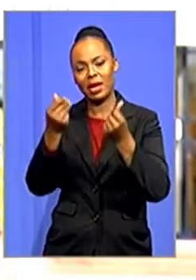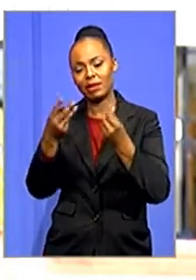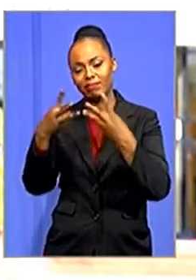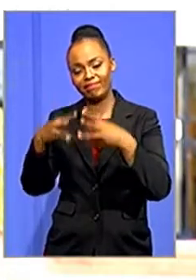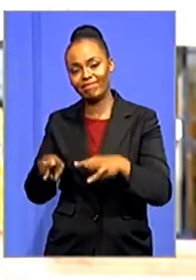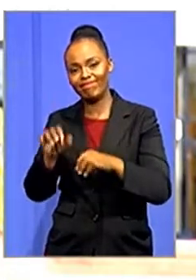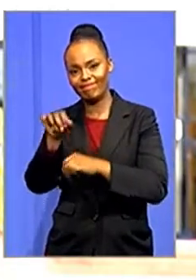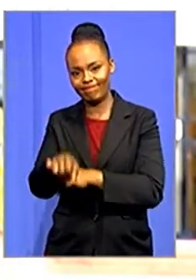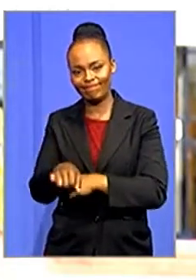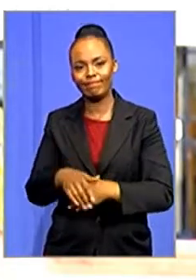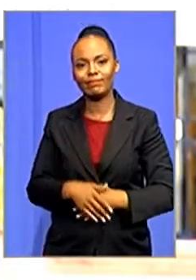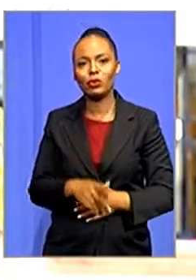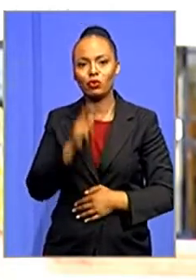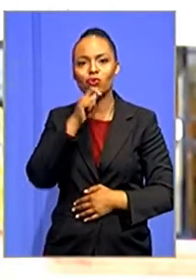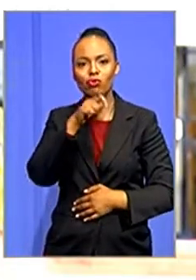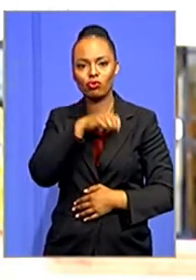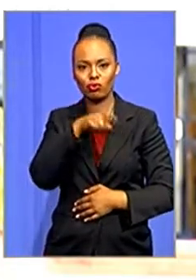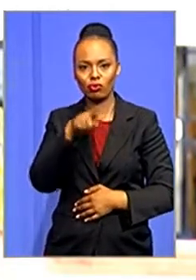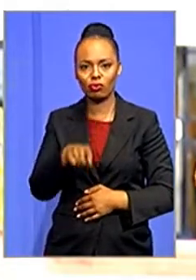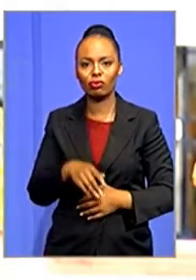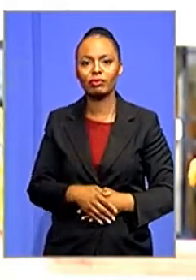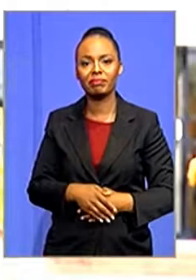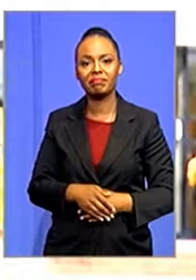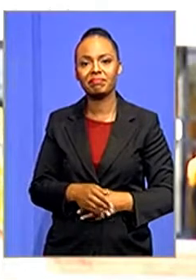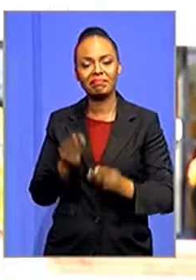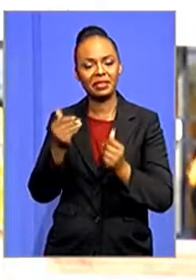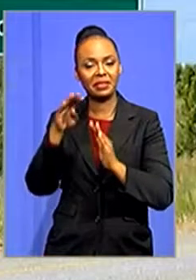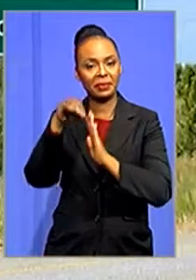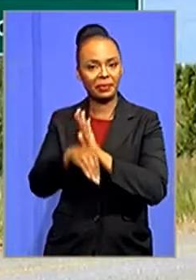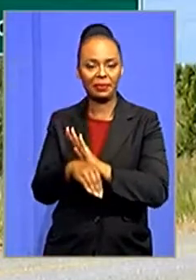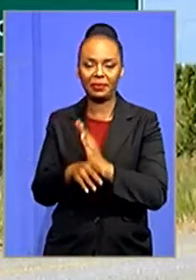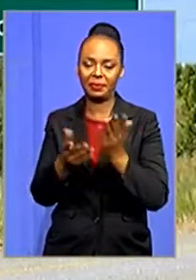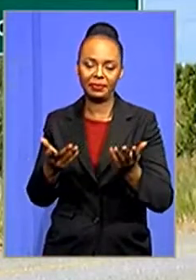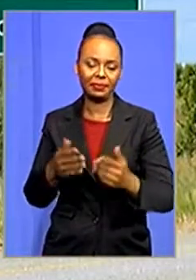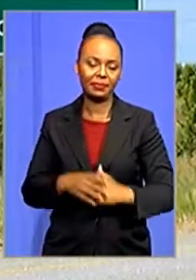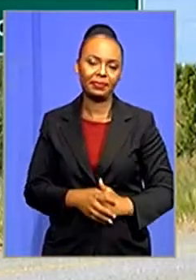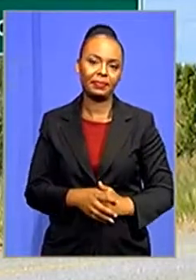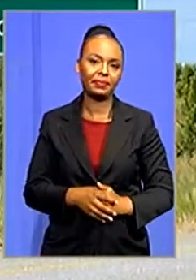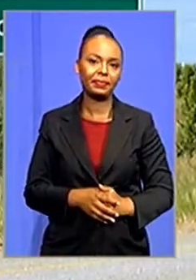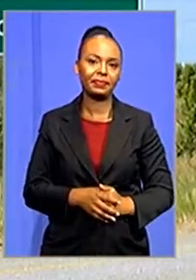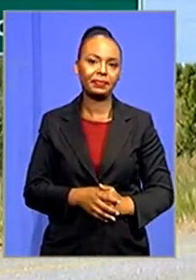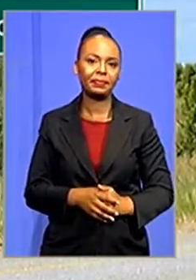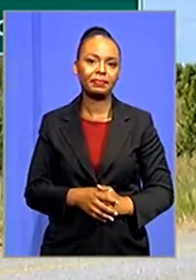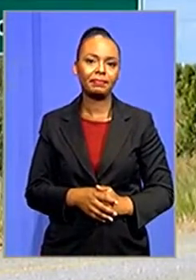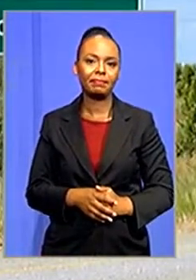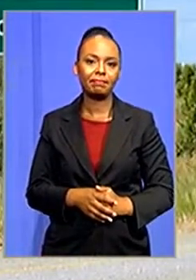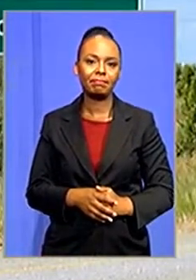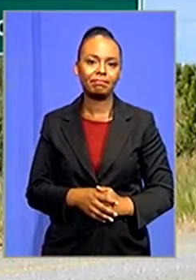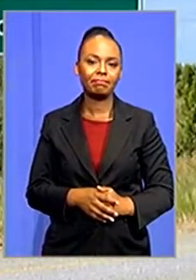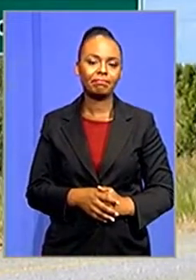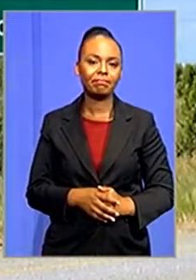ke nnete gore ka nnete re latlhegetswe go le gontsi thata. Patrick Dintwa, SABC News Mahikeng.